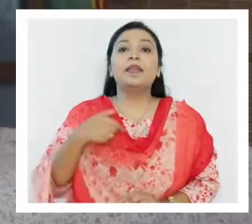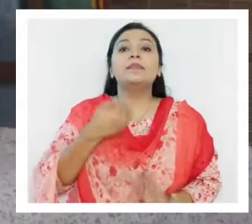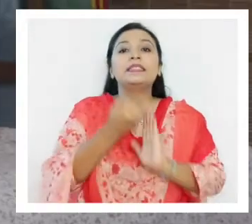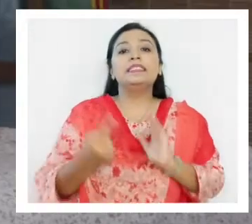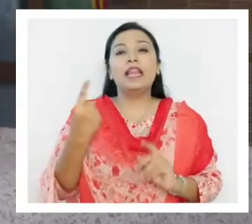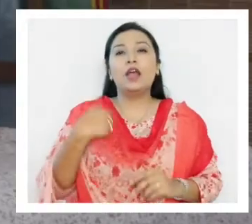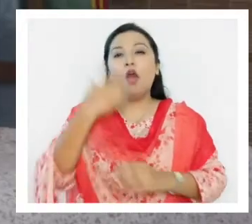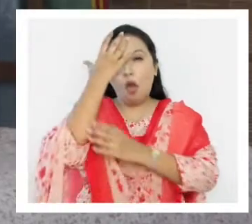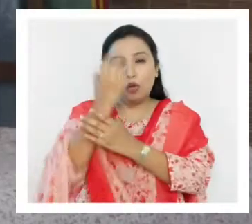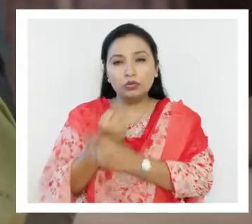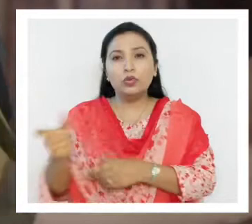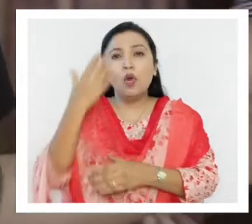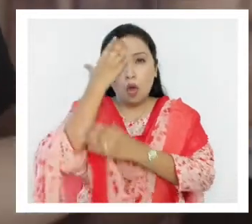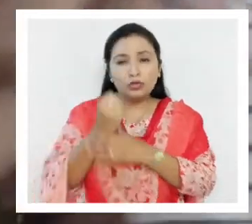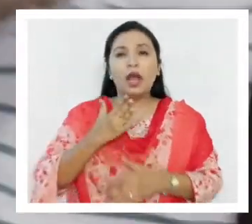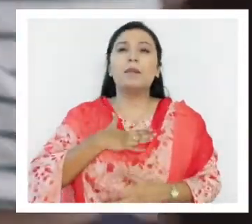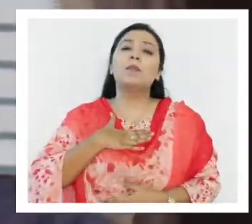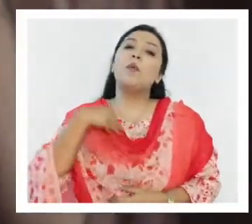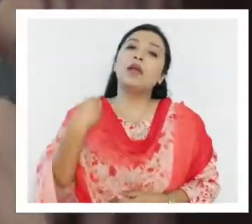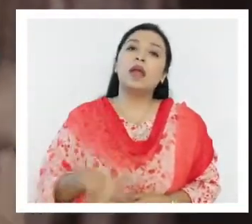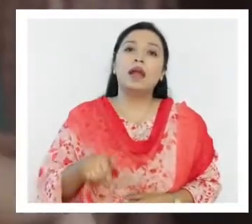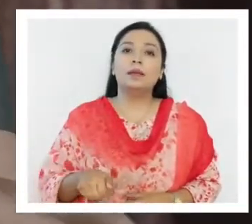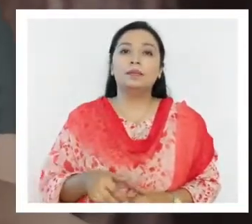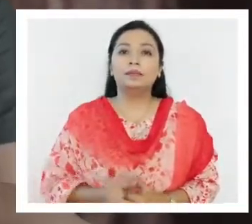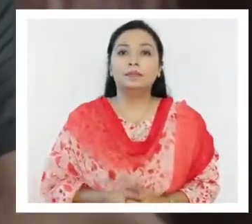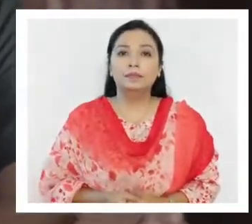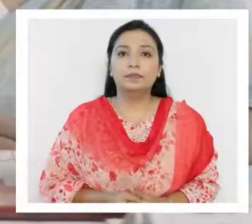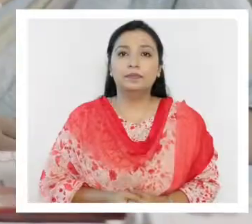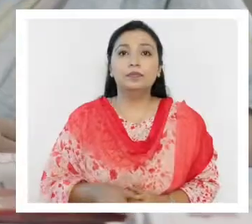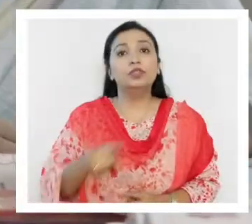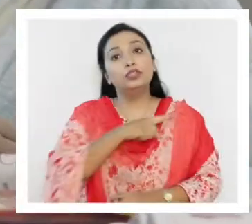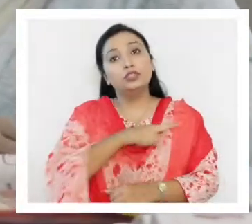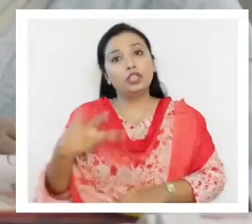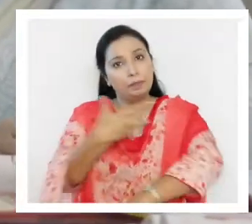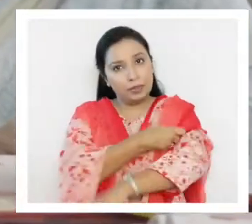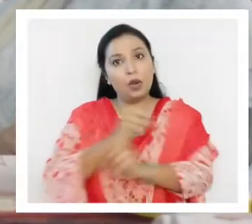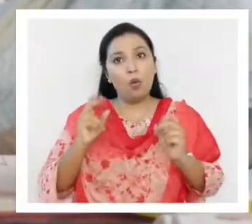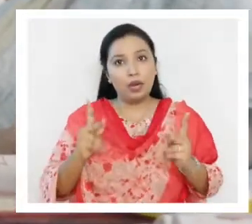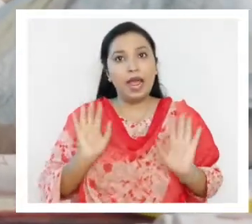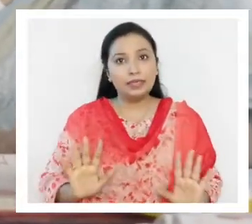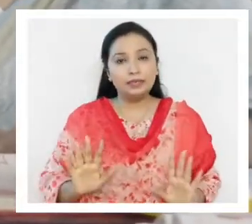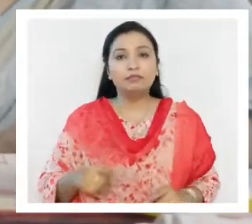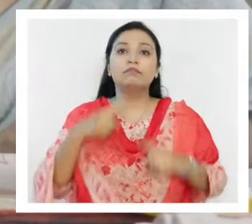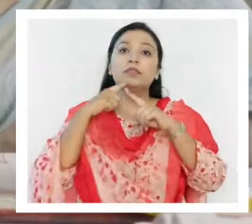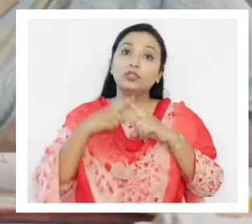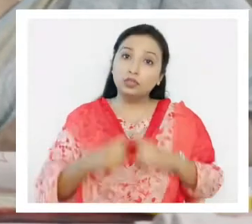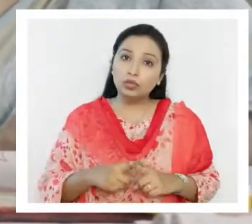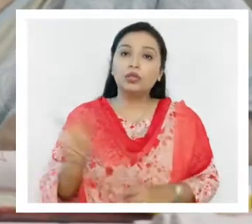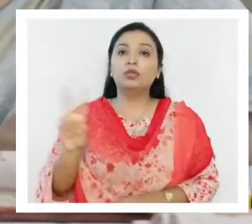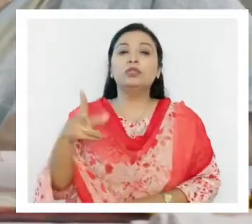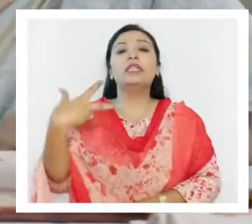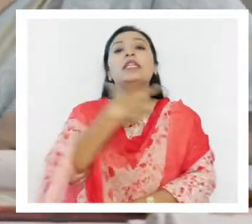বচনিম শালা শিশালুমি গ্রাম সজাগে সকে পমখা চালাং ওই। ওদের কি সব টাকা দেয়া হয়েছে? সত্যি